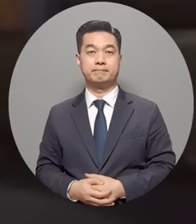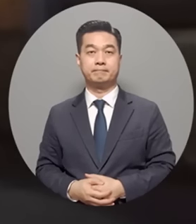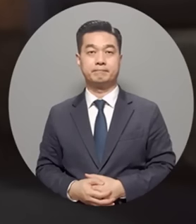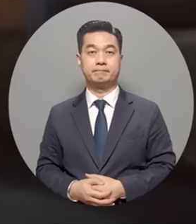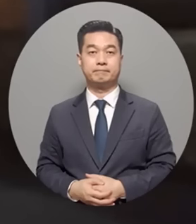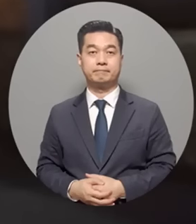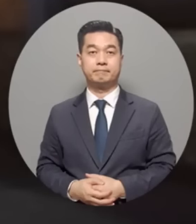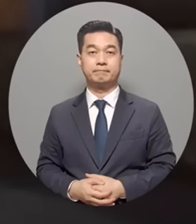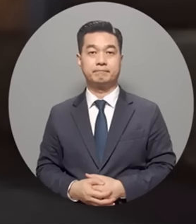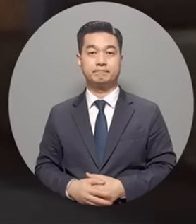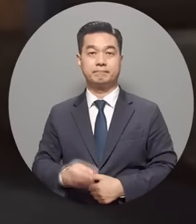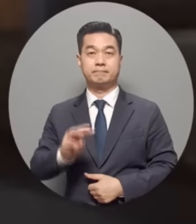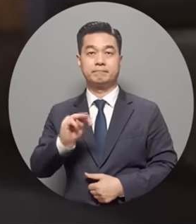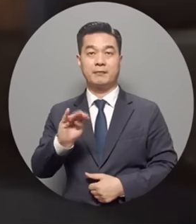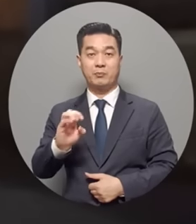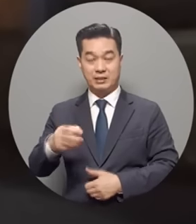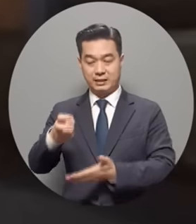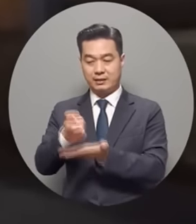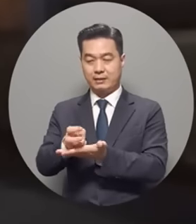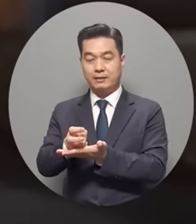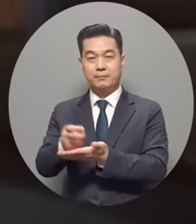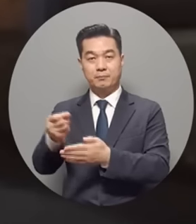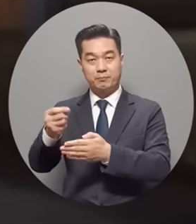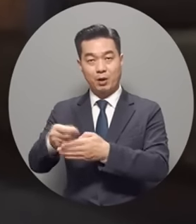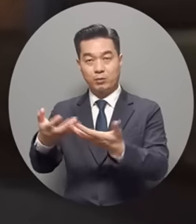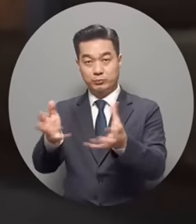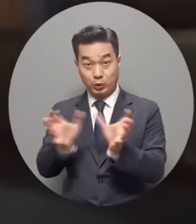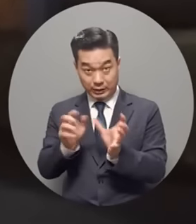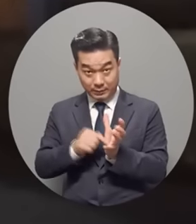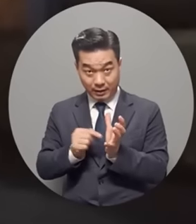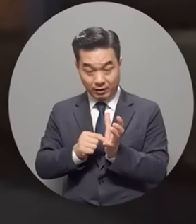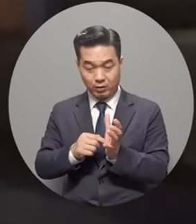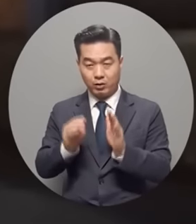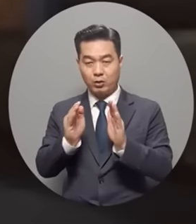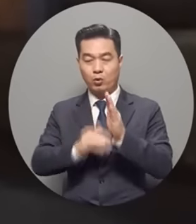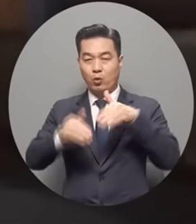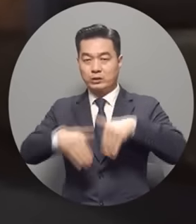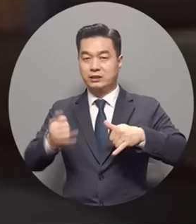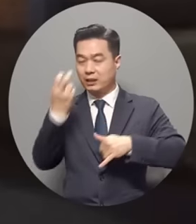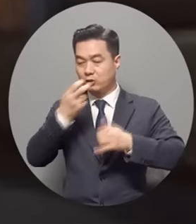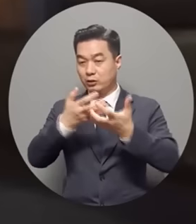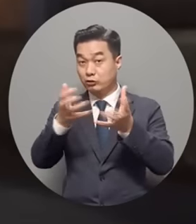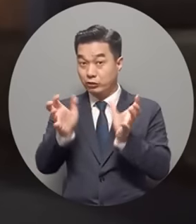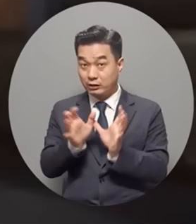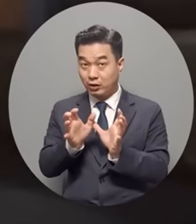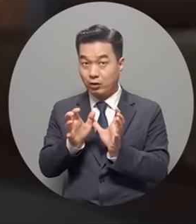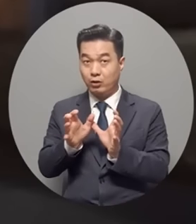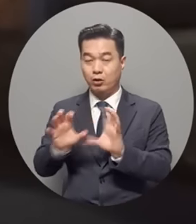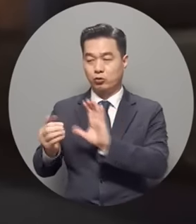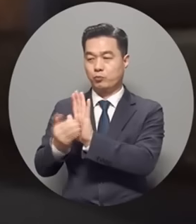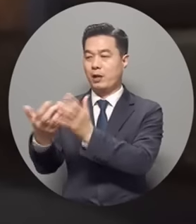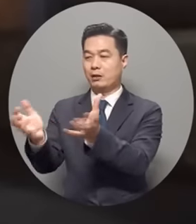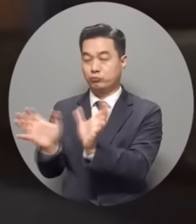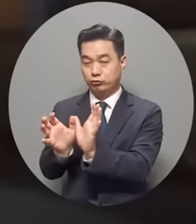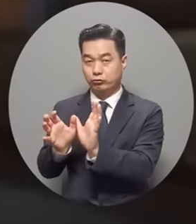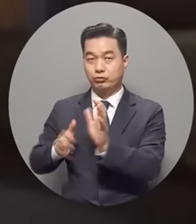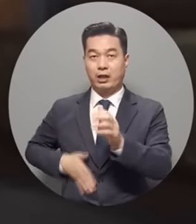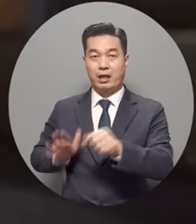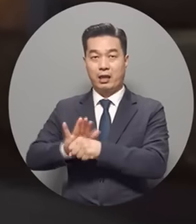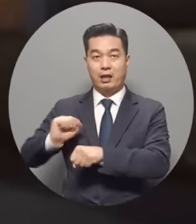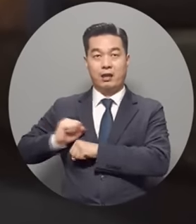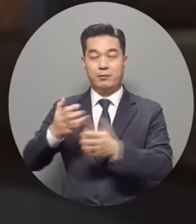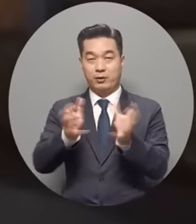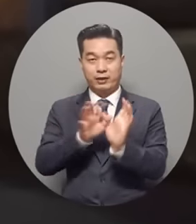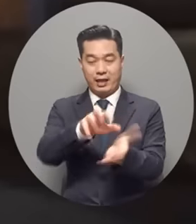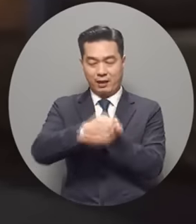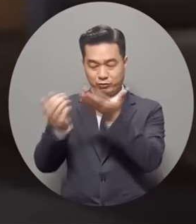네, MBC 법조팀은 지난 1월 고위공직자범죄수사처가 국방부와 해병대를 압수수색한 소식을 단독으로 전해드렸습니다.